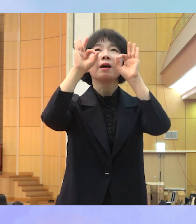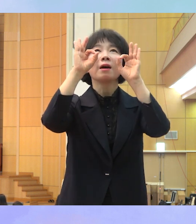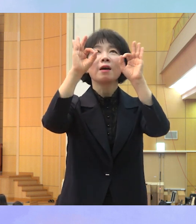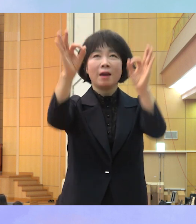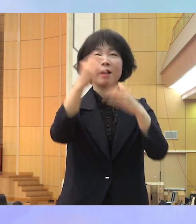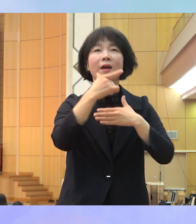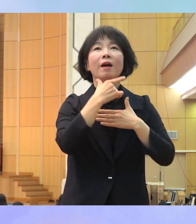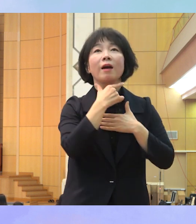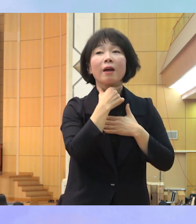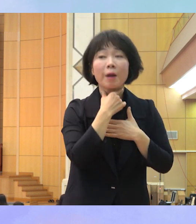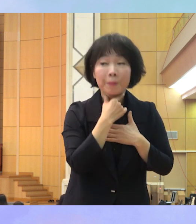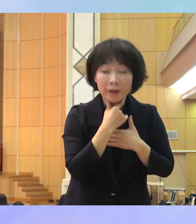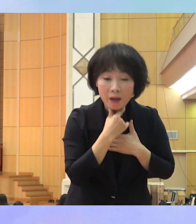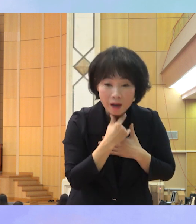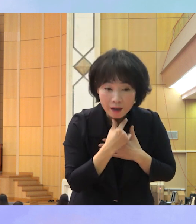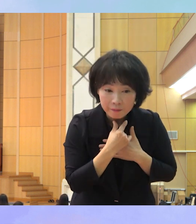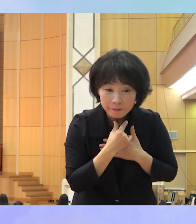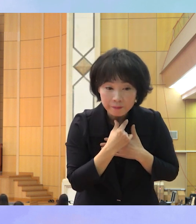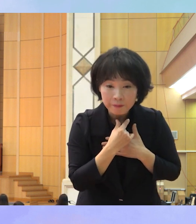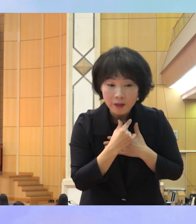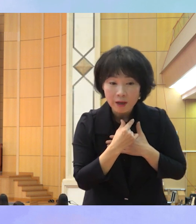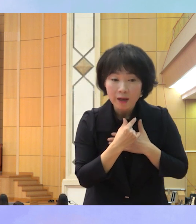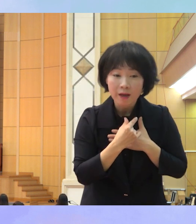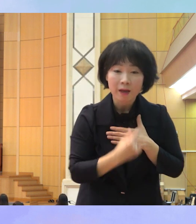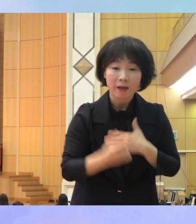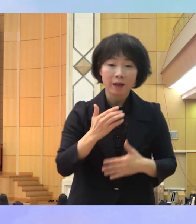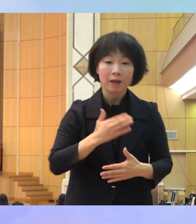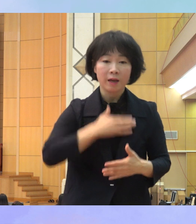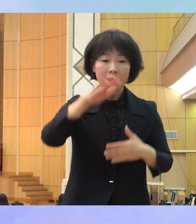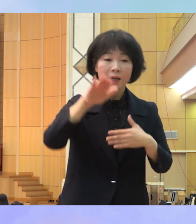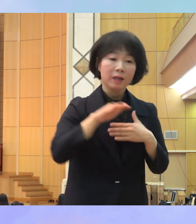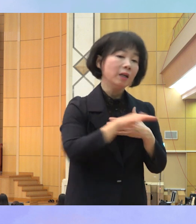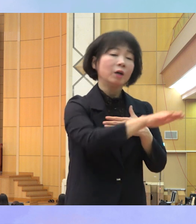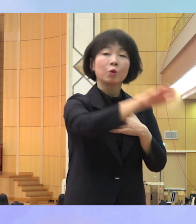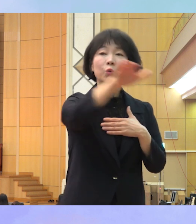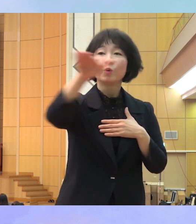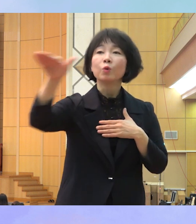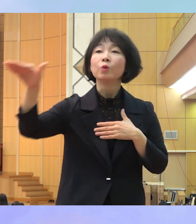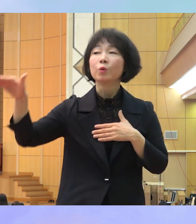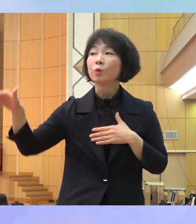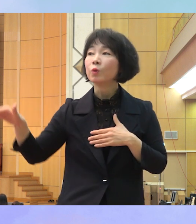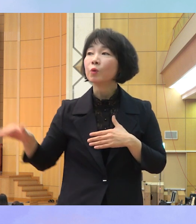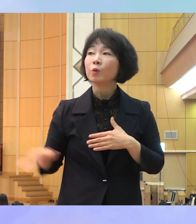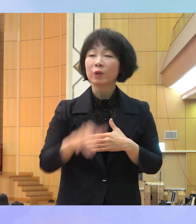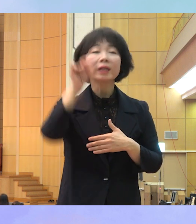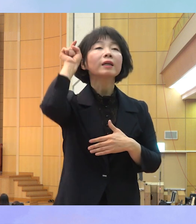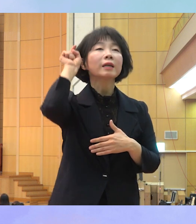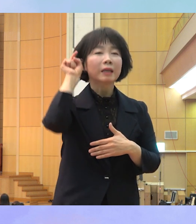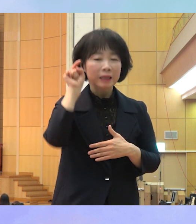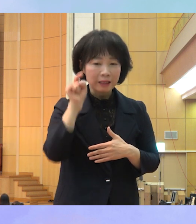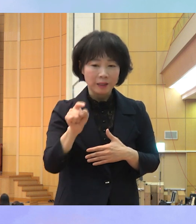반가이 뵙겠네.